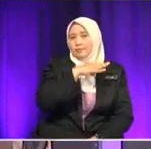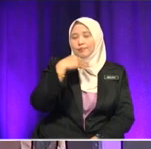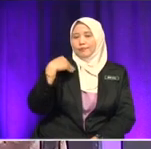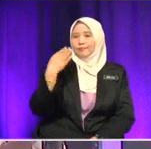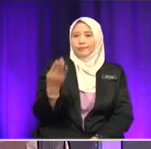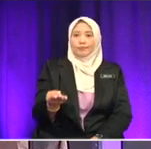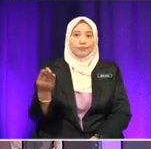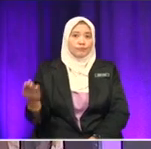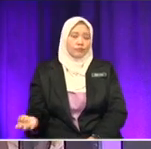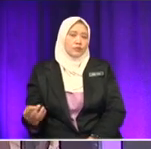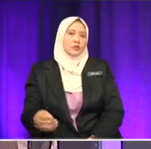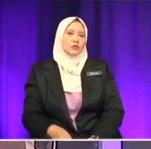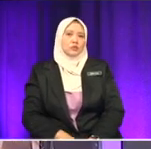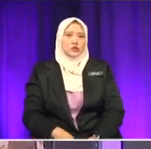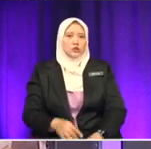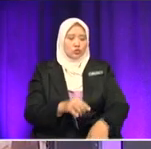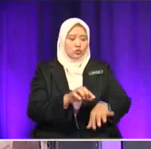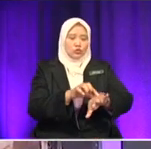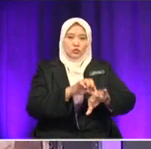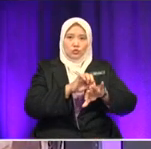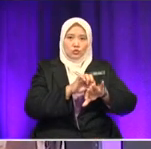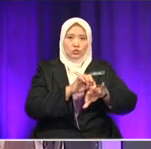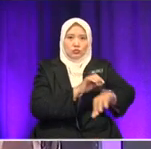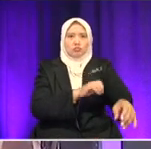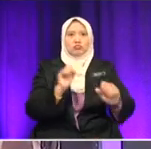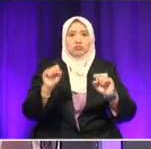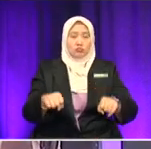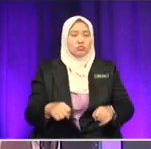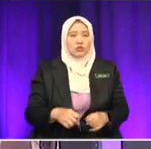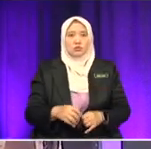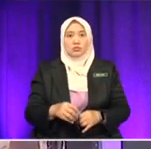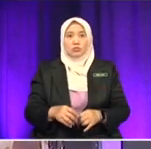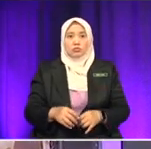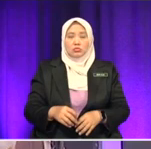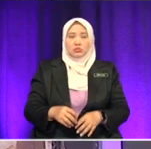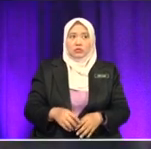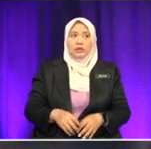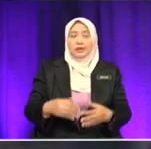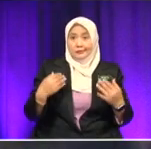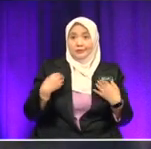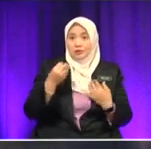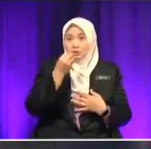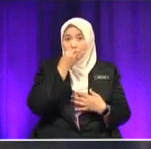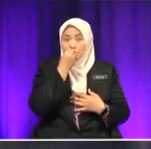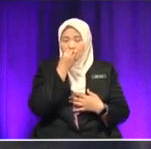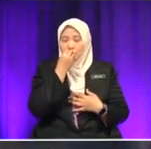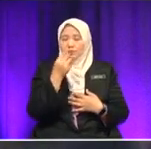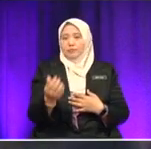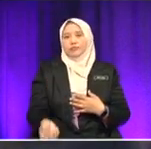Okey. Cikgu nak tanya lagi satu soalan. Pernah tak minum minuman kultur? Pernah, cikgu. Okey, sedap kan? Sedap, cikgu. Ya, dalam itu